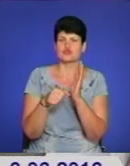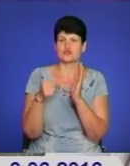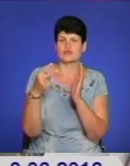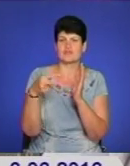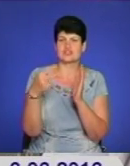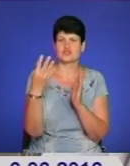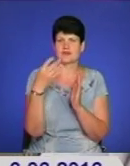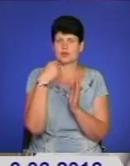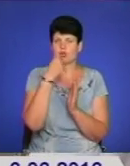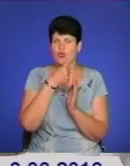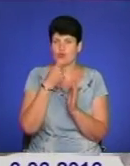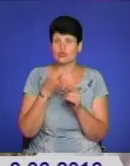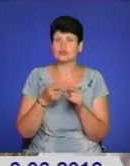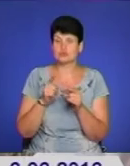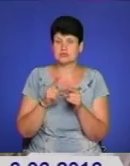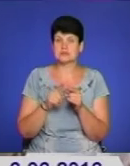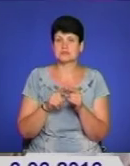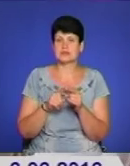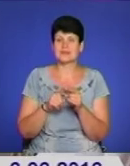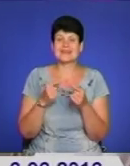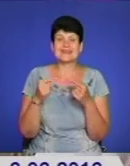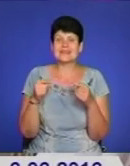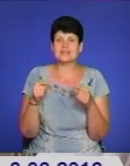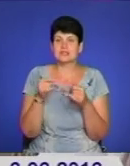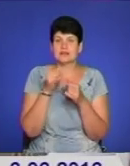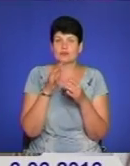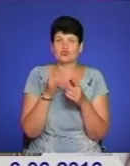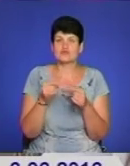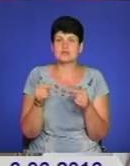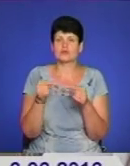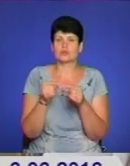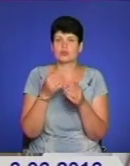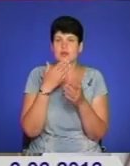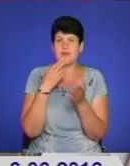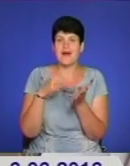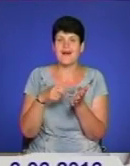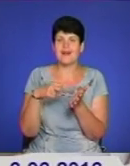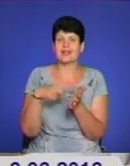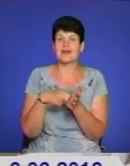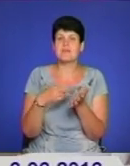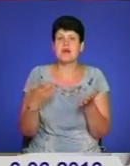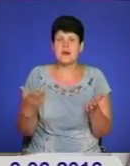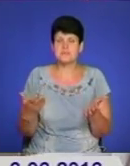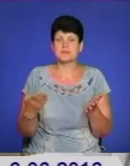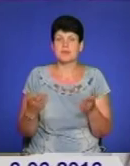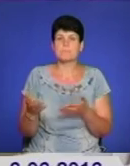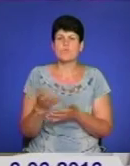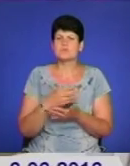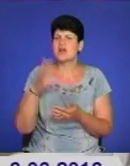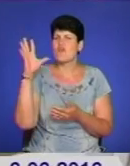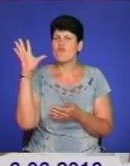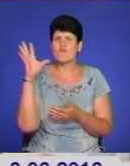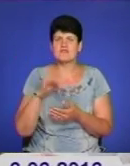1624 рік. То такий повік. Інших я не можу встановити, бо немає клейма. Одним словом, позбирав все, що